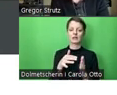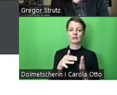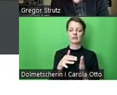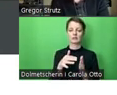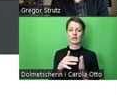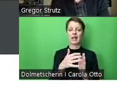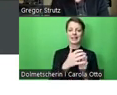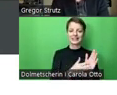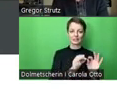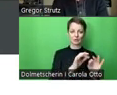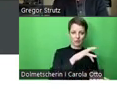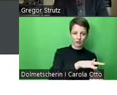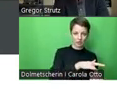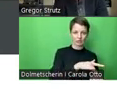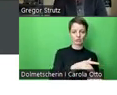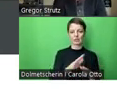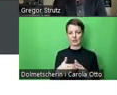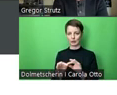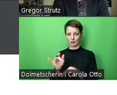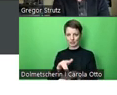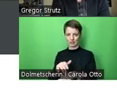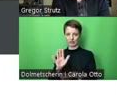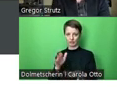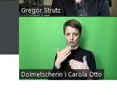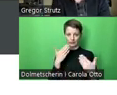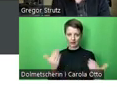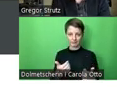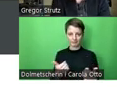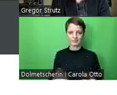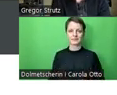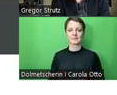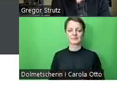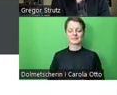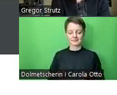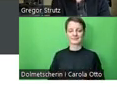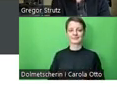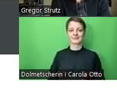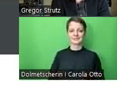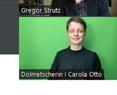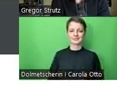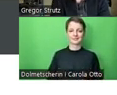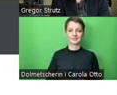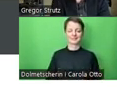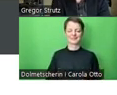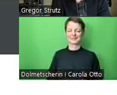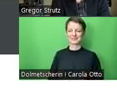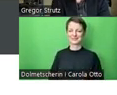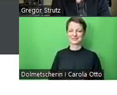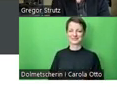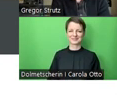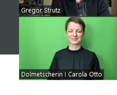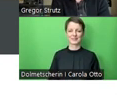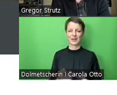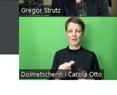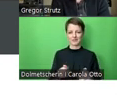bei den Textdolmetscherinnen, aber auch bei den Gebärdensprachdolmetscherinnen bedanken für ihren Einsatz. Genauso natürlich wie auch